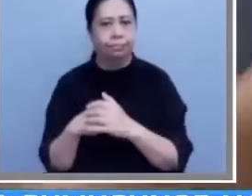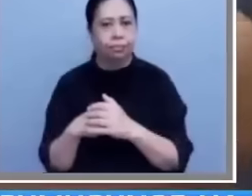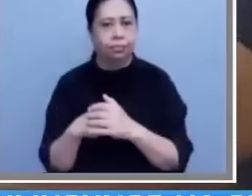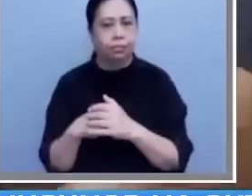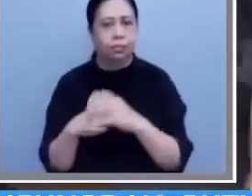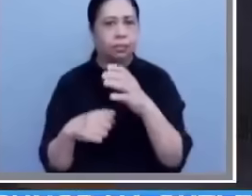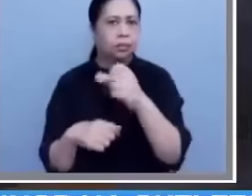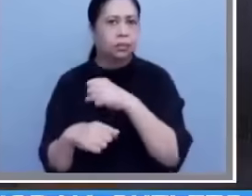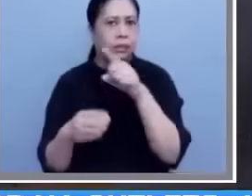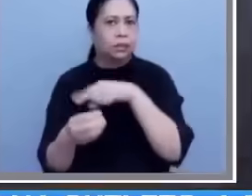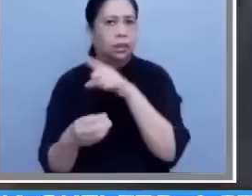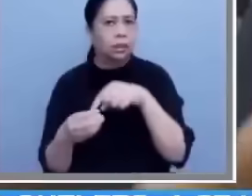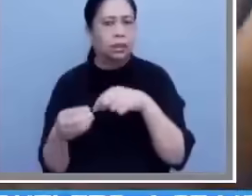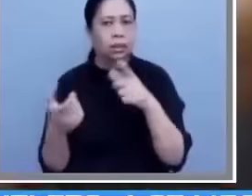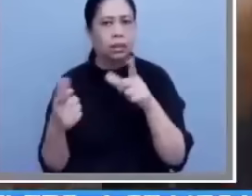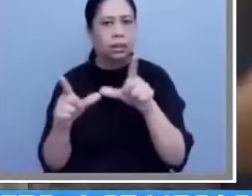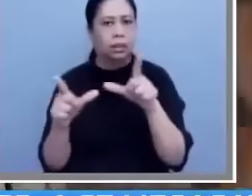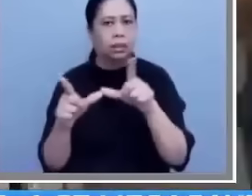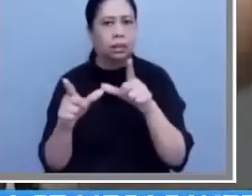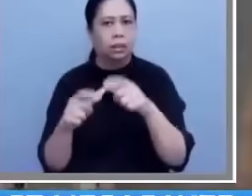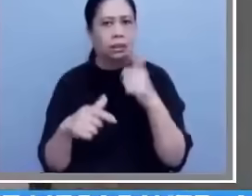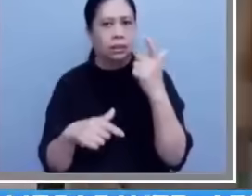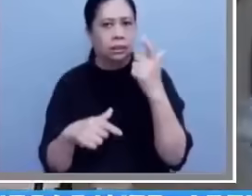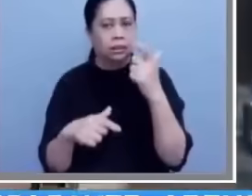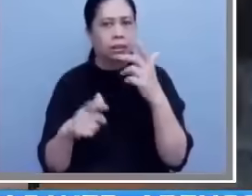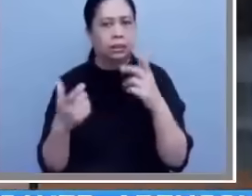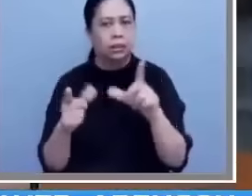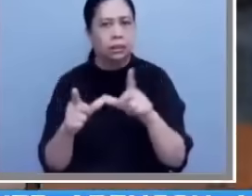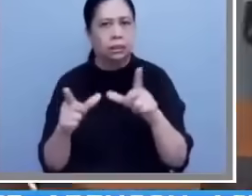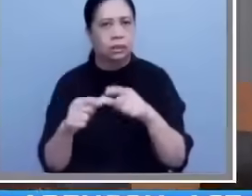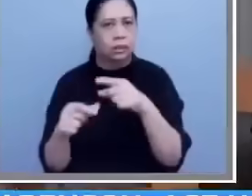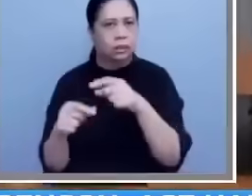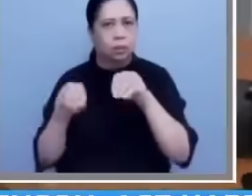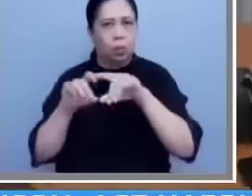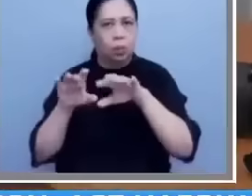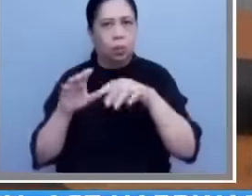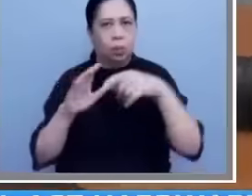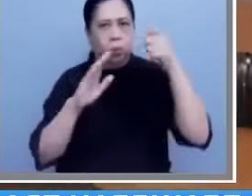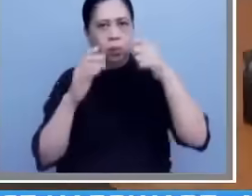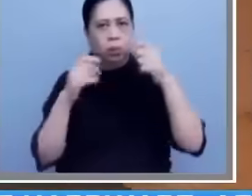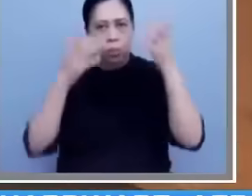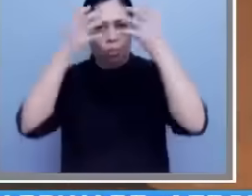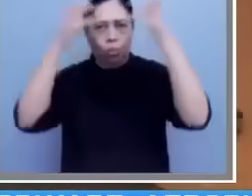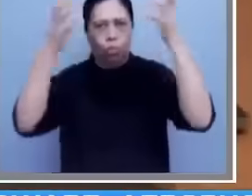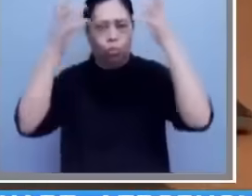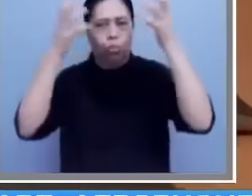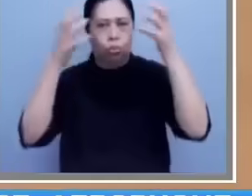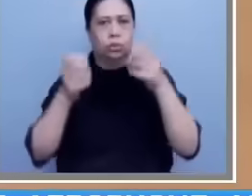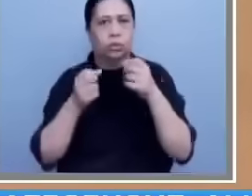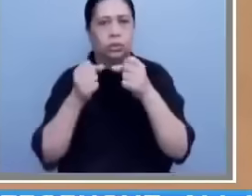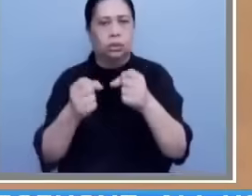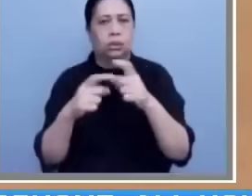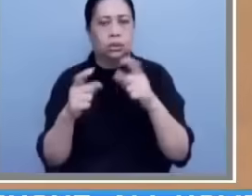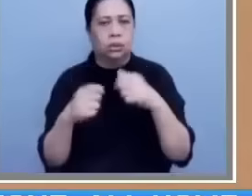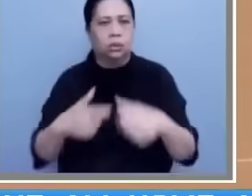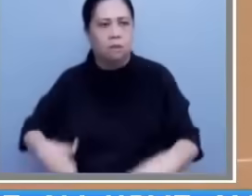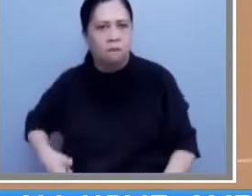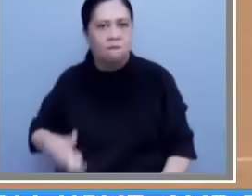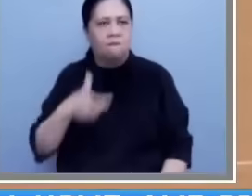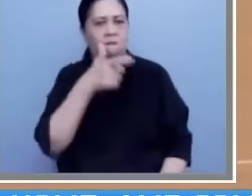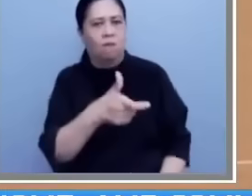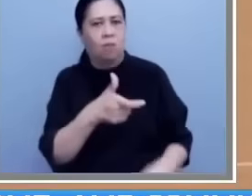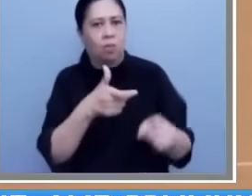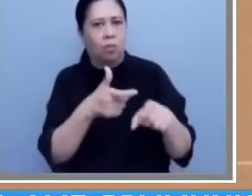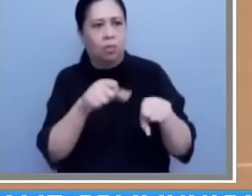firearm registration at permit to carry ng motoristang nag-viral sa road rage incident kung saan binunutan umano niya ng baril ang nakagitgitan